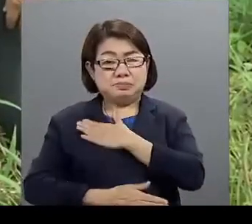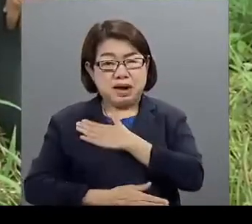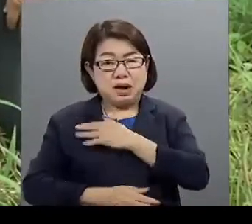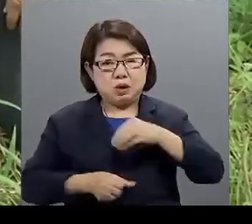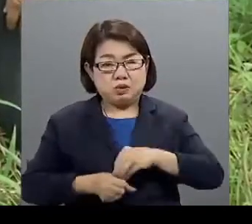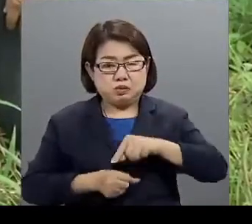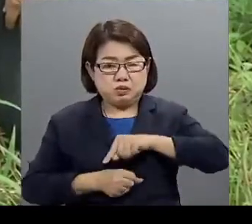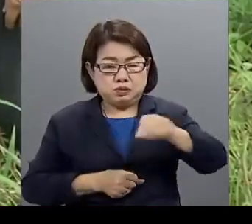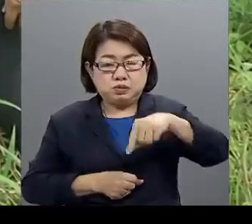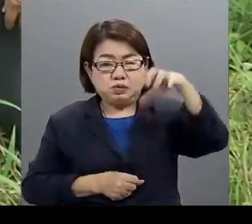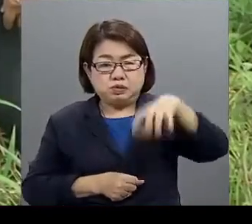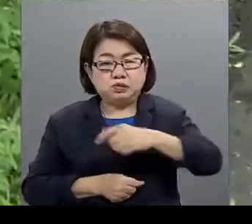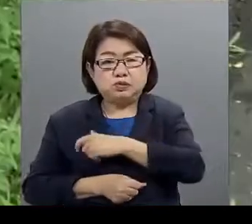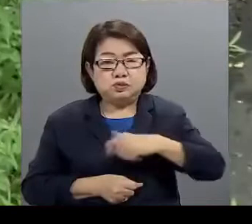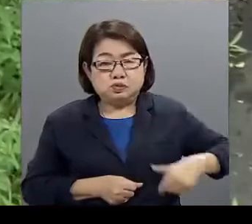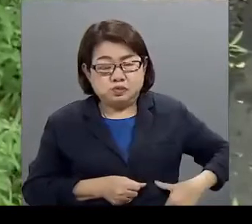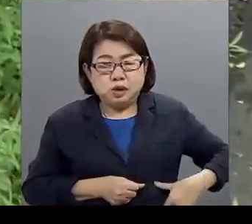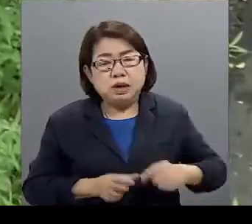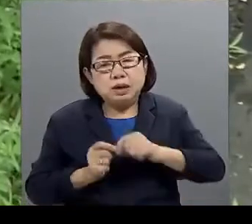มีจิตอาสาเริ่มทำกิจกรรมนี้มาตั้งแต่ต้นเดือนพฤษภาคมจับระเบียนหลายทั้งสาวรีย์ครูบาศรีวิชัยไปถึงทางเข้าพระตำหนักภูพิงค์ราชนิเวศน์รวมระยะทาง16